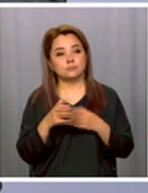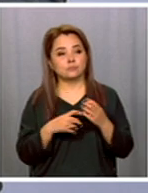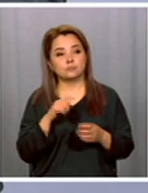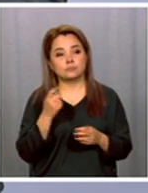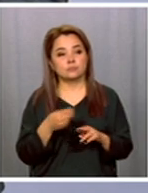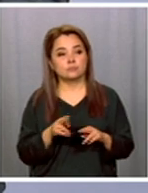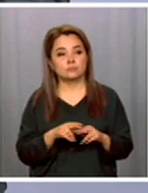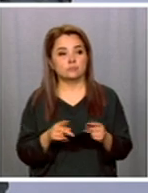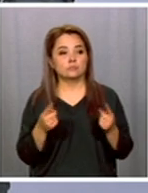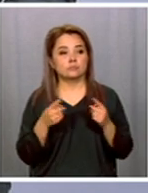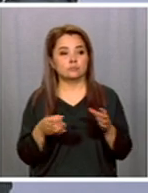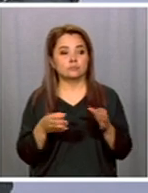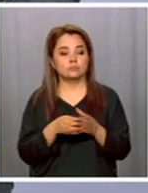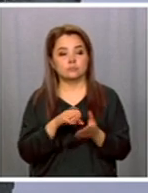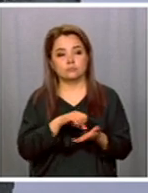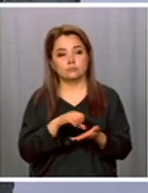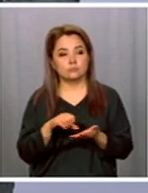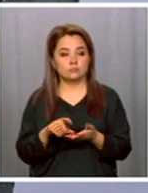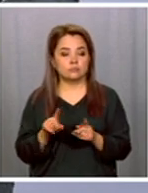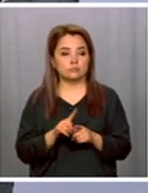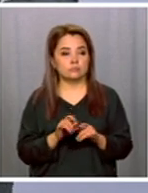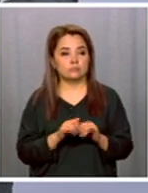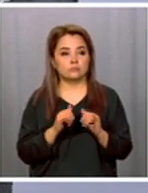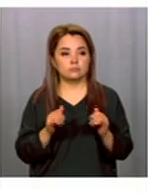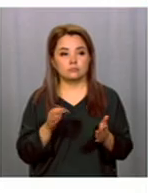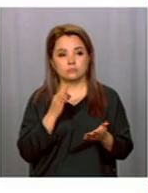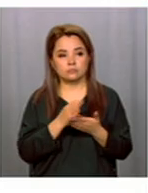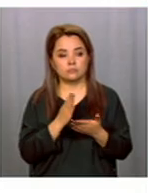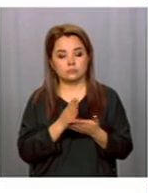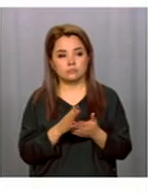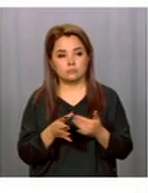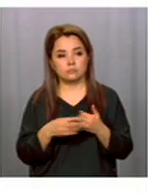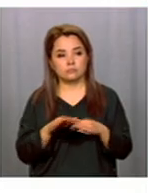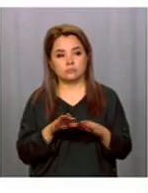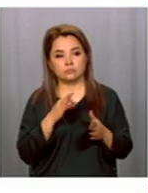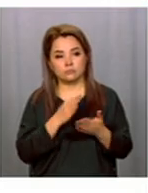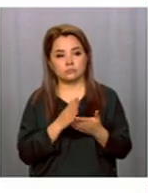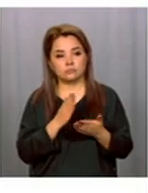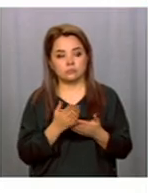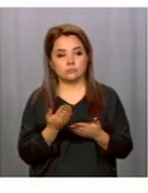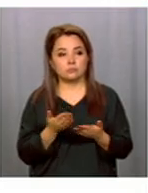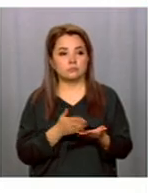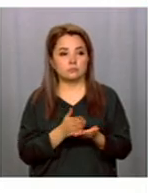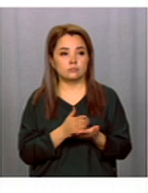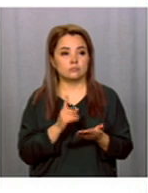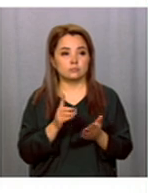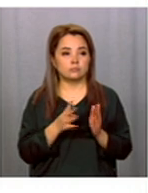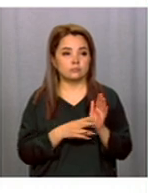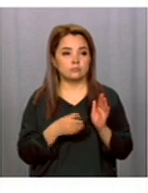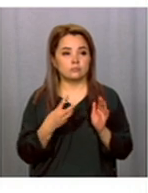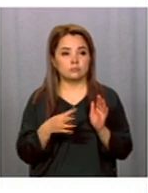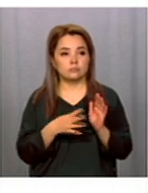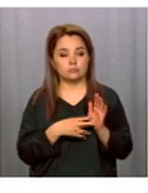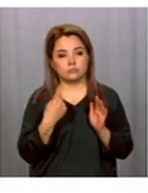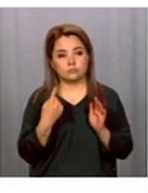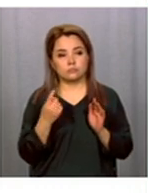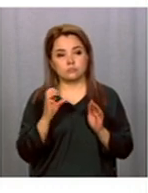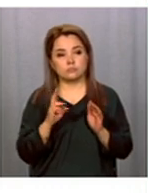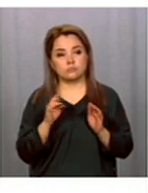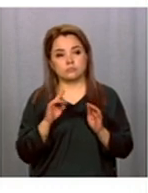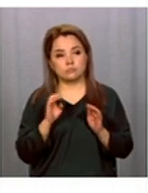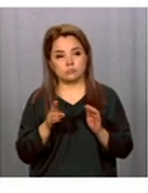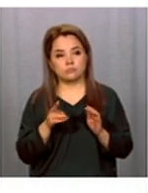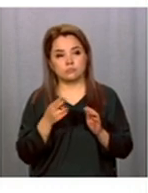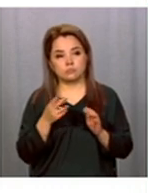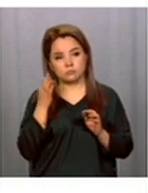державалар ықпал ету аймақтарын ұлғайту мақсаты тұрды. 1939 жылы 1 қыркүйекте Германия